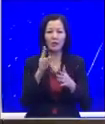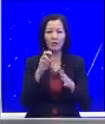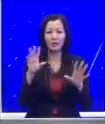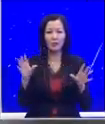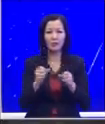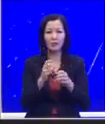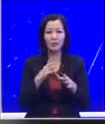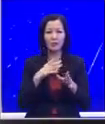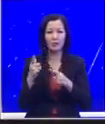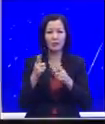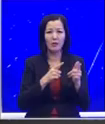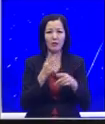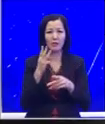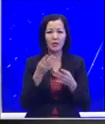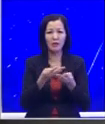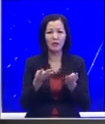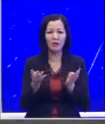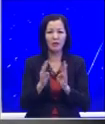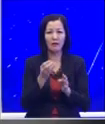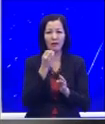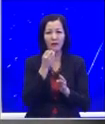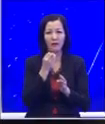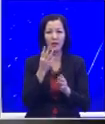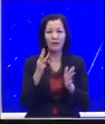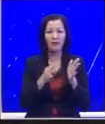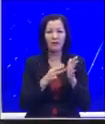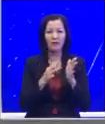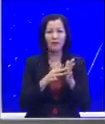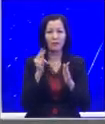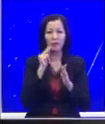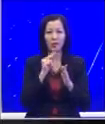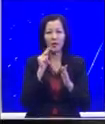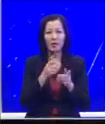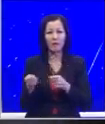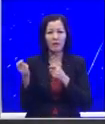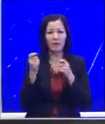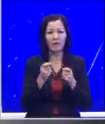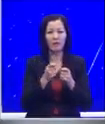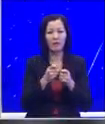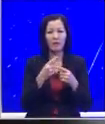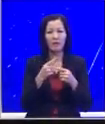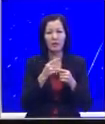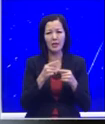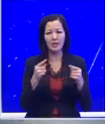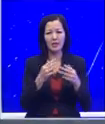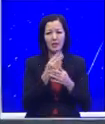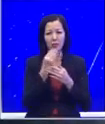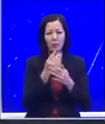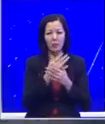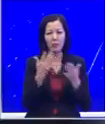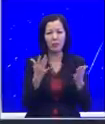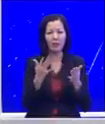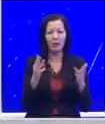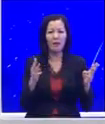спасателей. Было приготовлено 3 казана еды и 8 самоваров чая. А также они принесли с собой плов, самсу, булочки и хлеб.